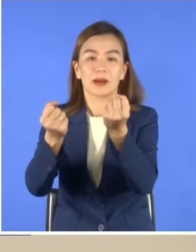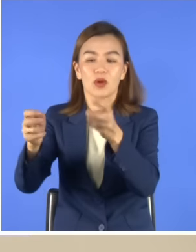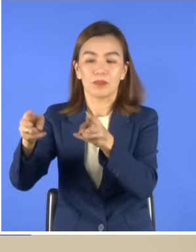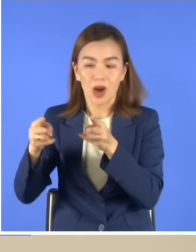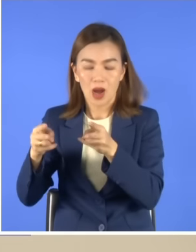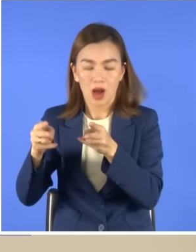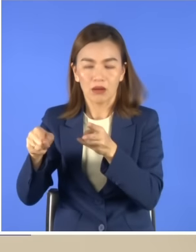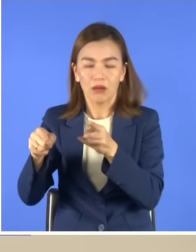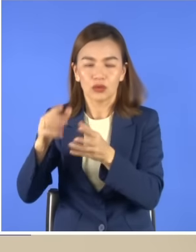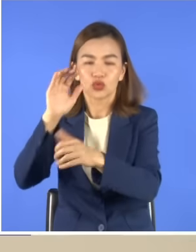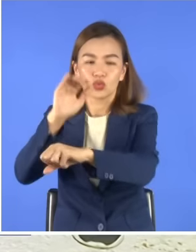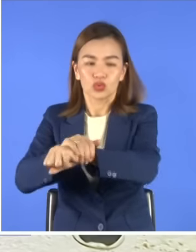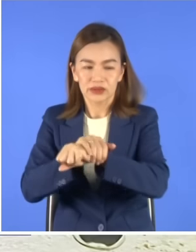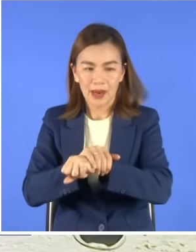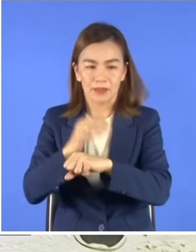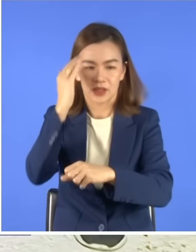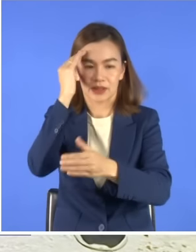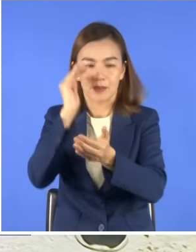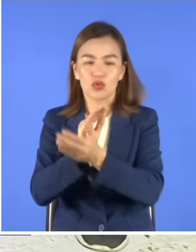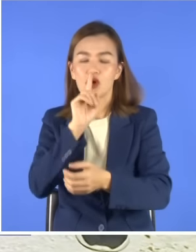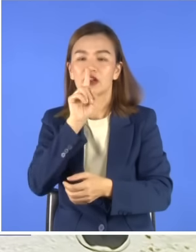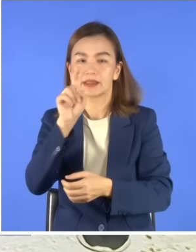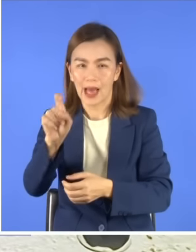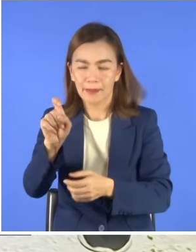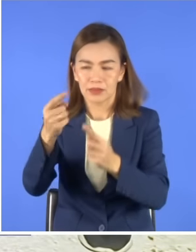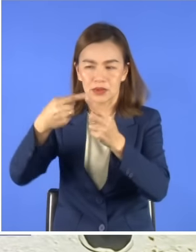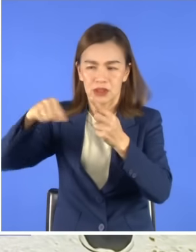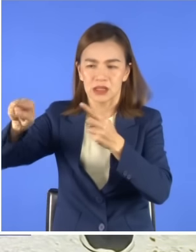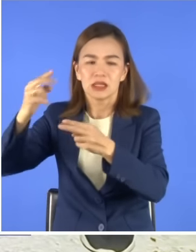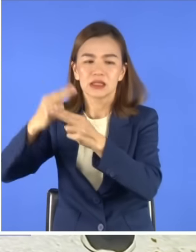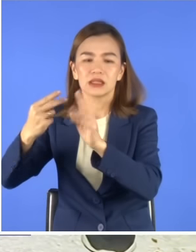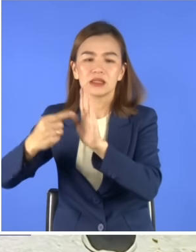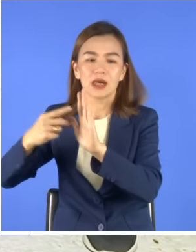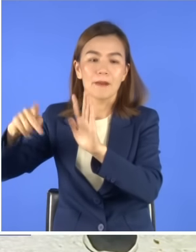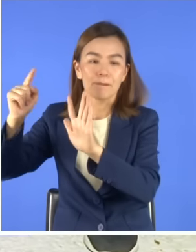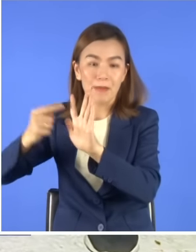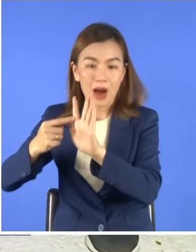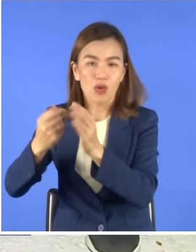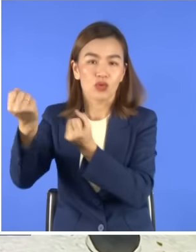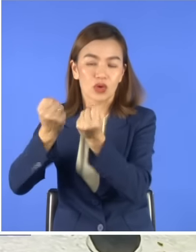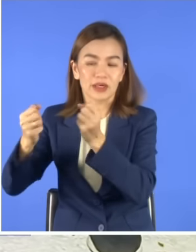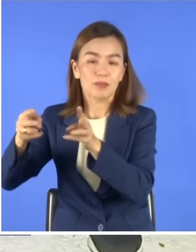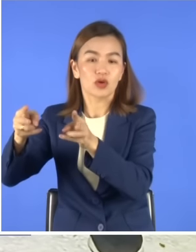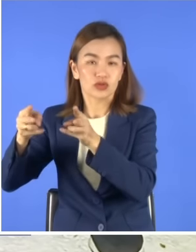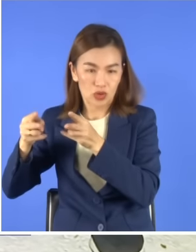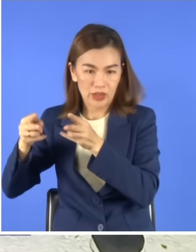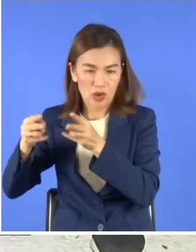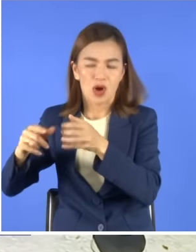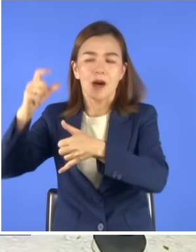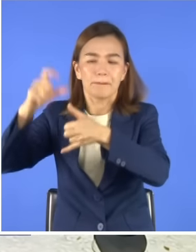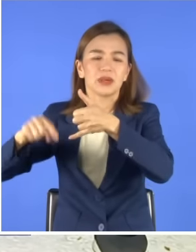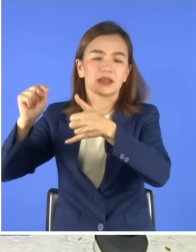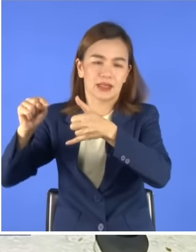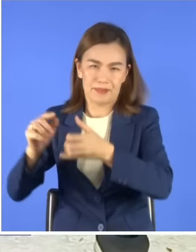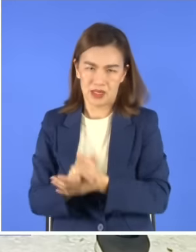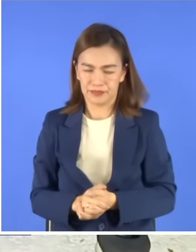กจับได้ปุ๊บตำรวจขยายผลไปจับกุมนายเป่าเป้กับเป่าทั้งสองเป็นคนขับรถสองแถวแล้วก็มีพฤติกรรมแบบนี ้สองป